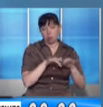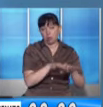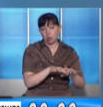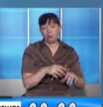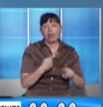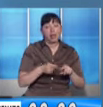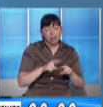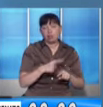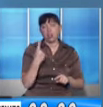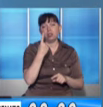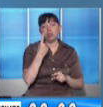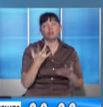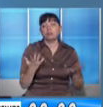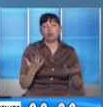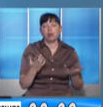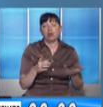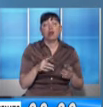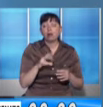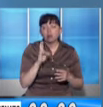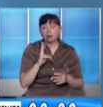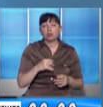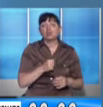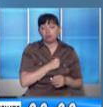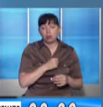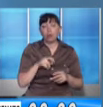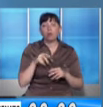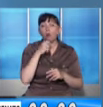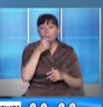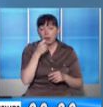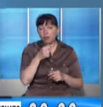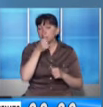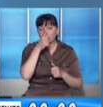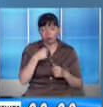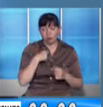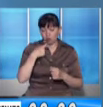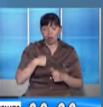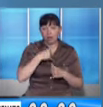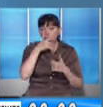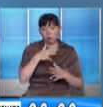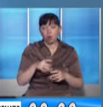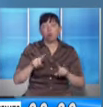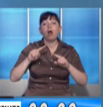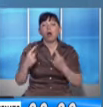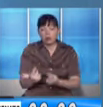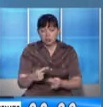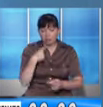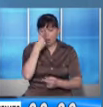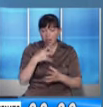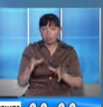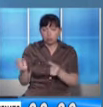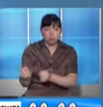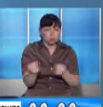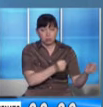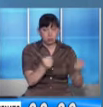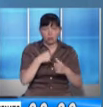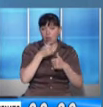este singura garanție. Din păcate, politicienii nu pot aduce fața instanței pe nimeni și cu atât mai mult nu pot condamna pe nimeni. Ceea ce putem